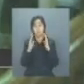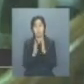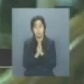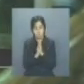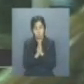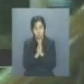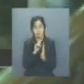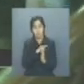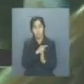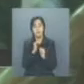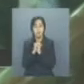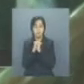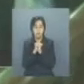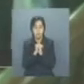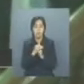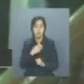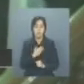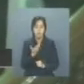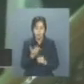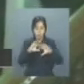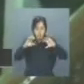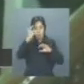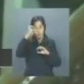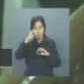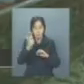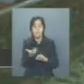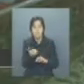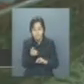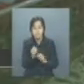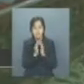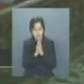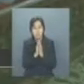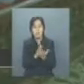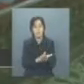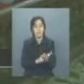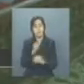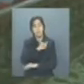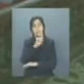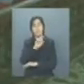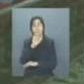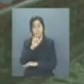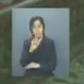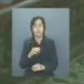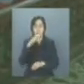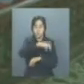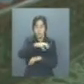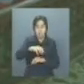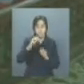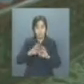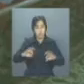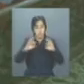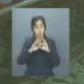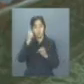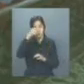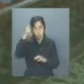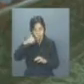กิ่งของจีนให้ทางการพม่ายืมมาเพื่อให้ชาวพม่าสักการะนาน48วันตามเมืองใหญ่ของพม่าทั้งกรุงเนปิด